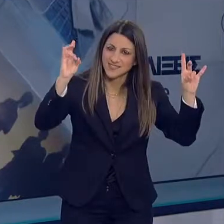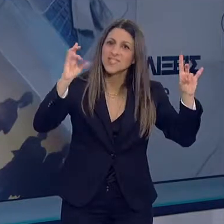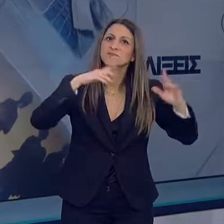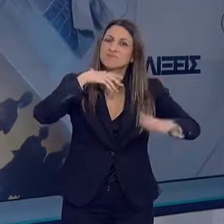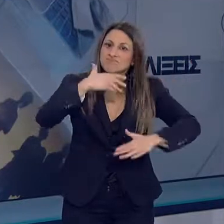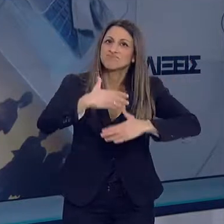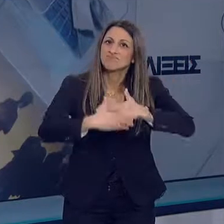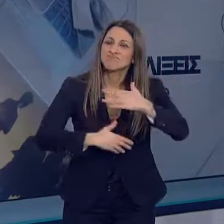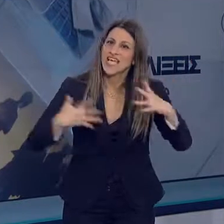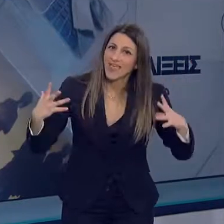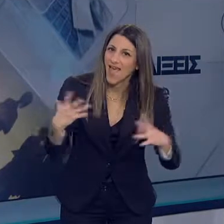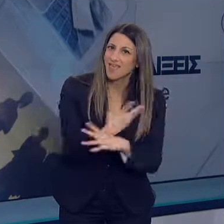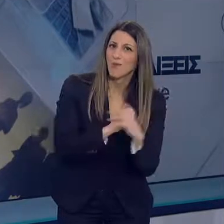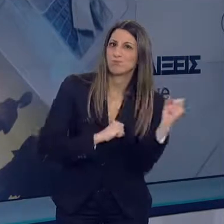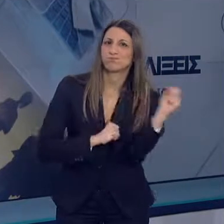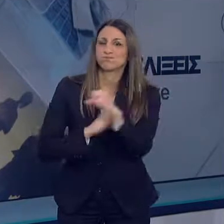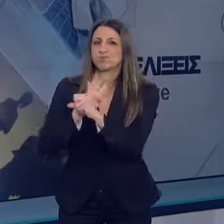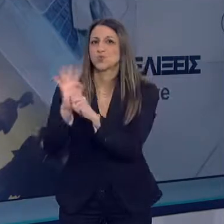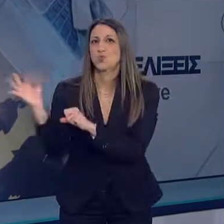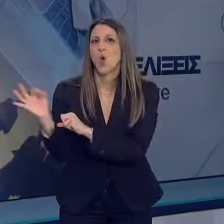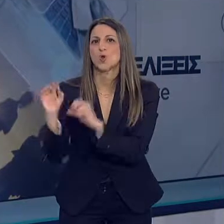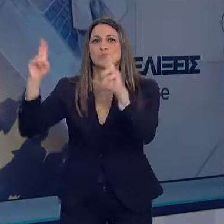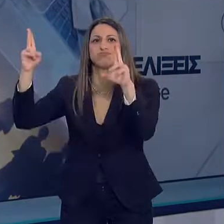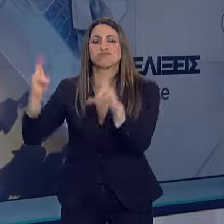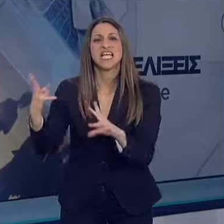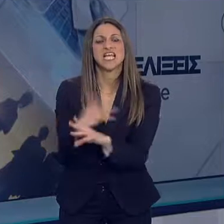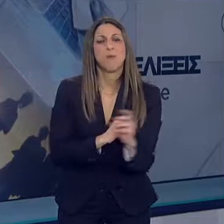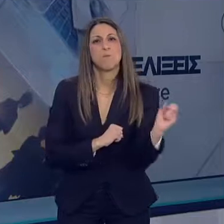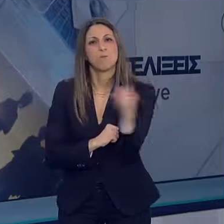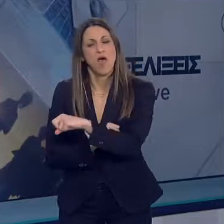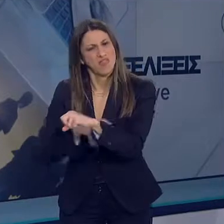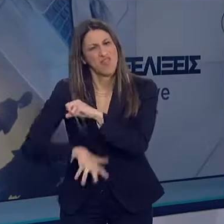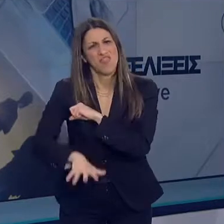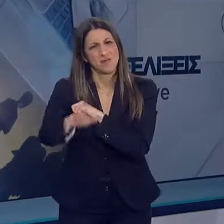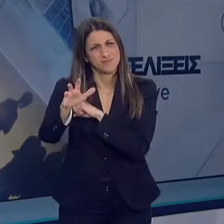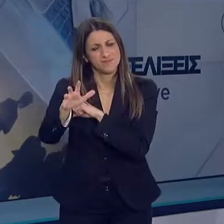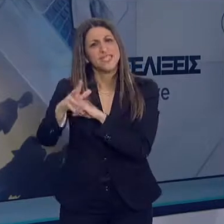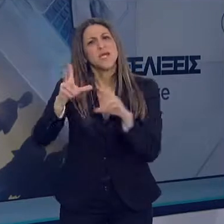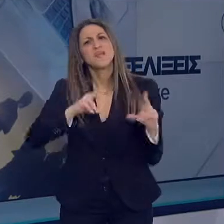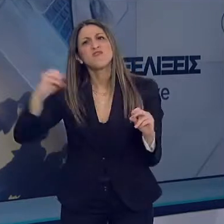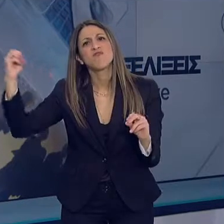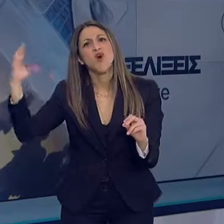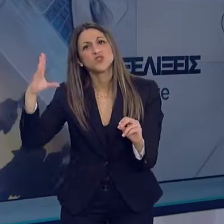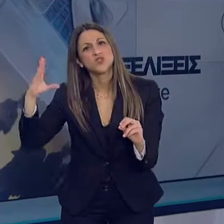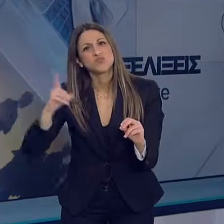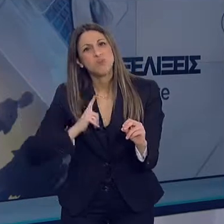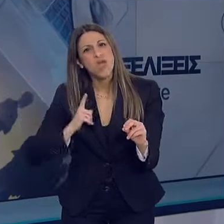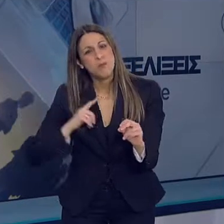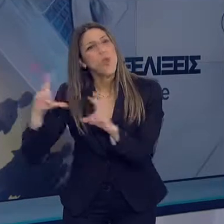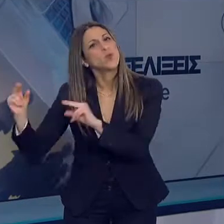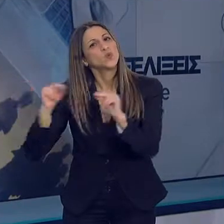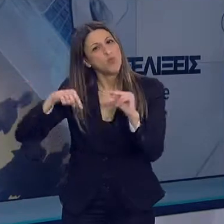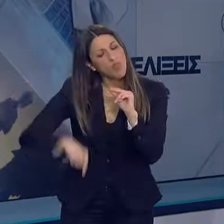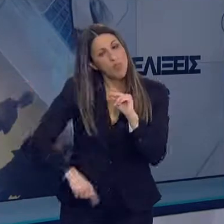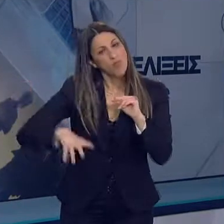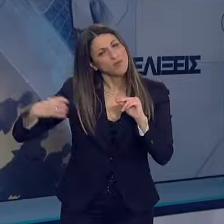διαδρομής, το τέλος της μάχης με το σκοτάδι. Μιας μάχης στην οποία η ζωή, το φως θα βγουν και πάλι νικητές. Μιας μάχης στην οποία η